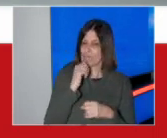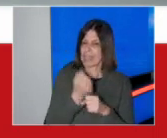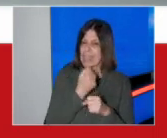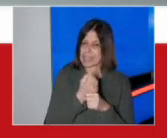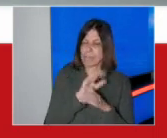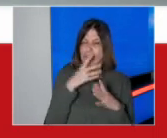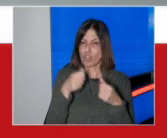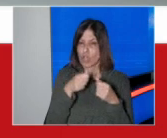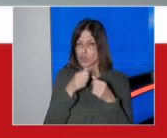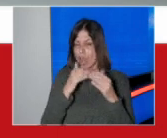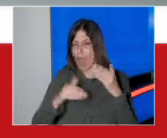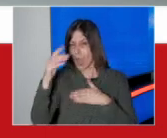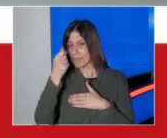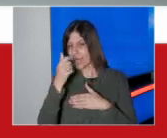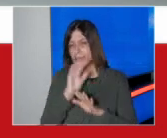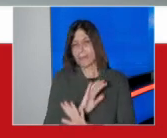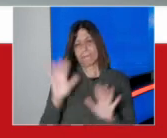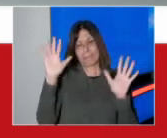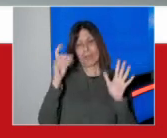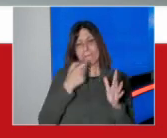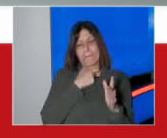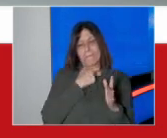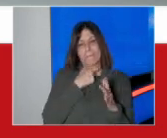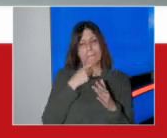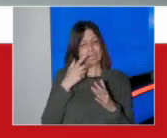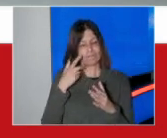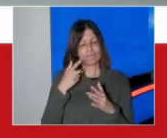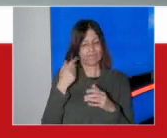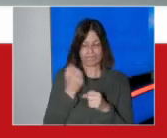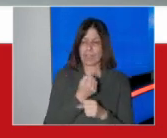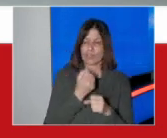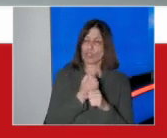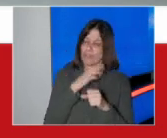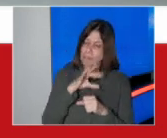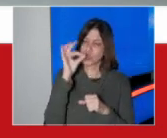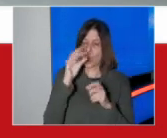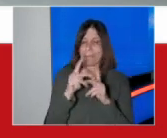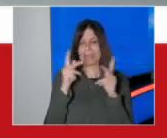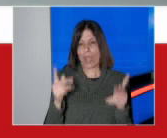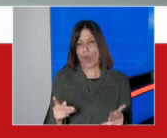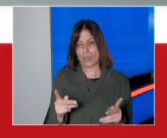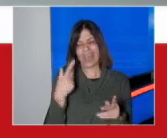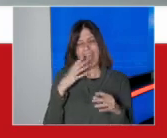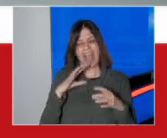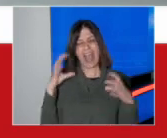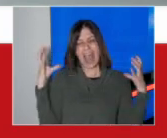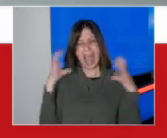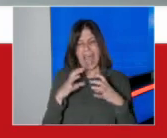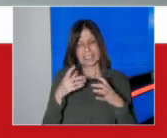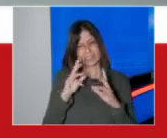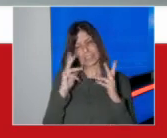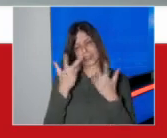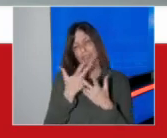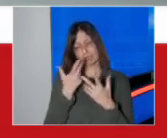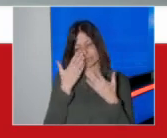מה שקשור להעלאות המחירים, פתאום נאלץ להיכנס בעובי הקורה ולמצוא פתרון. זאת אומרת, הלחץ הציבורי עושה